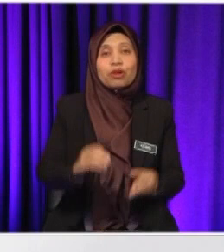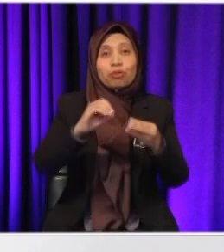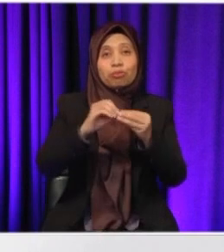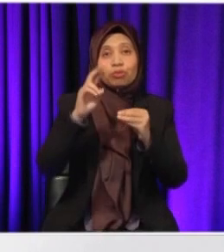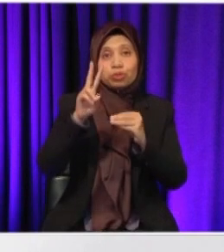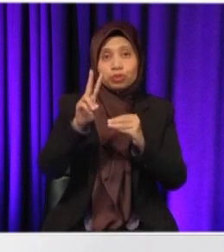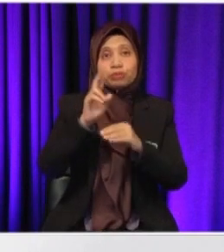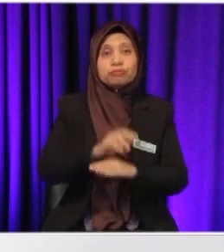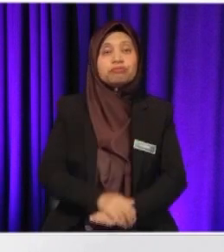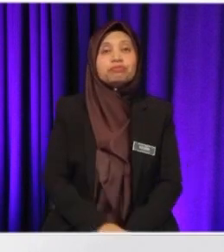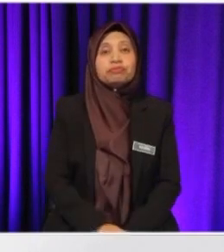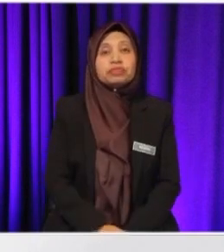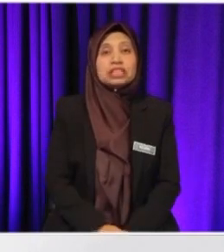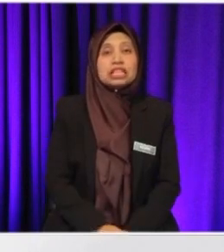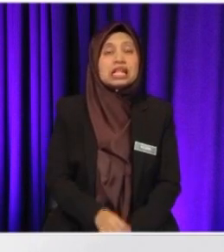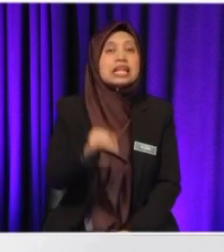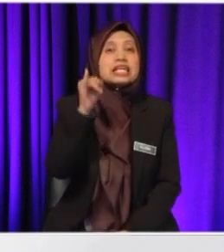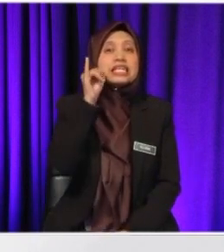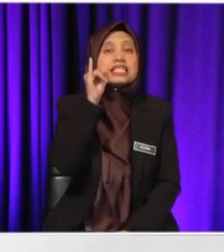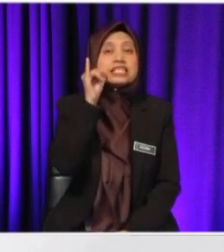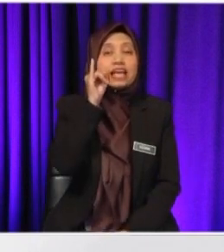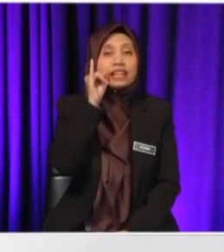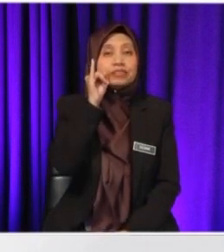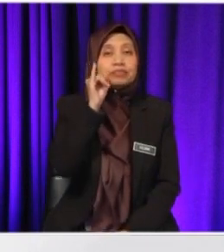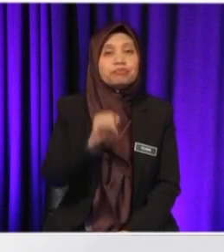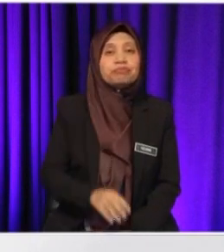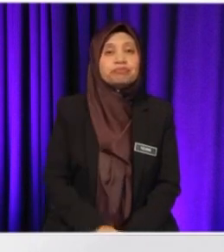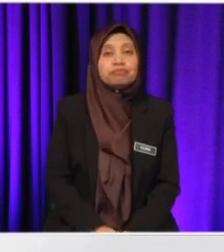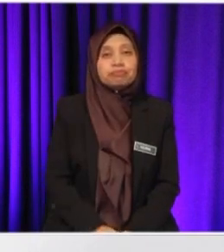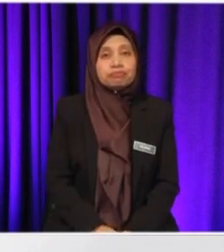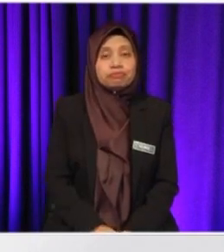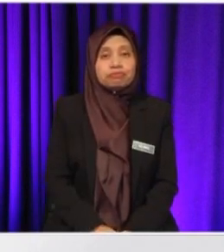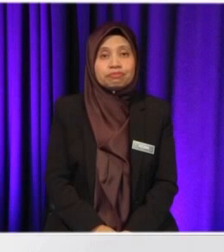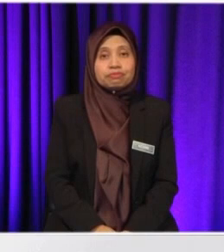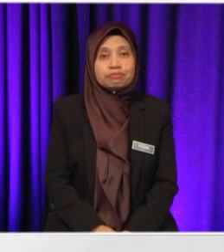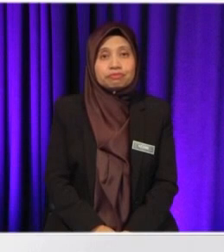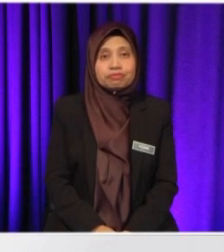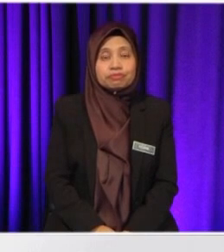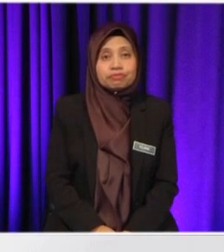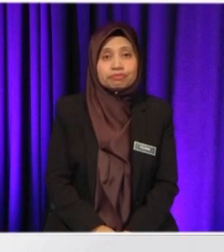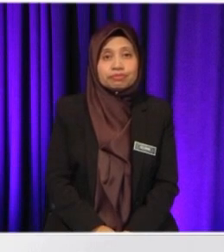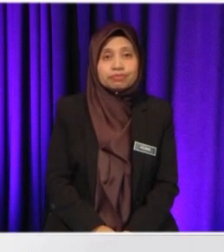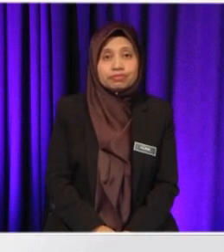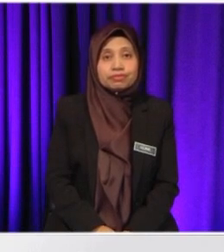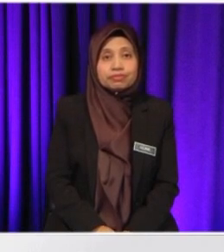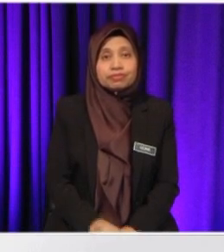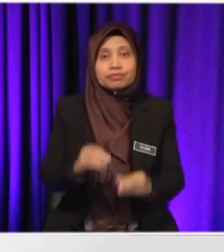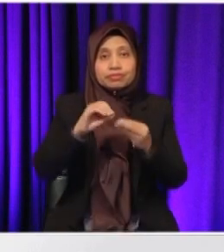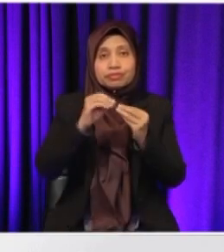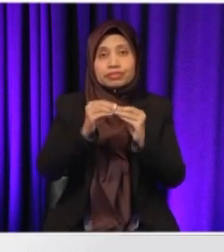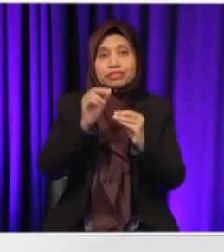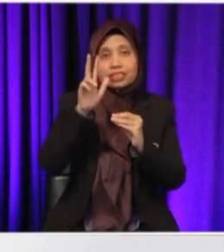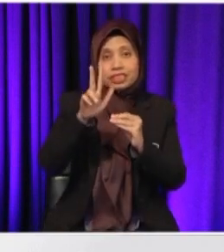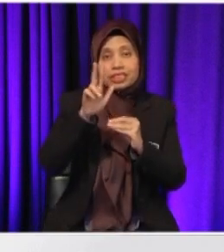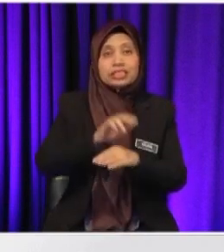saya perkenalkan Izian Kashrina daripada SMK Rawang juga. Okey, Kashrina. Okey, yang ketiga